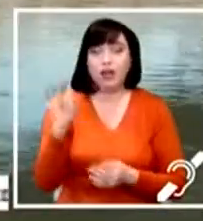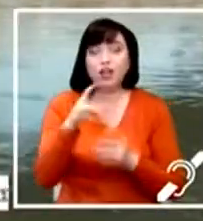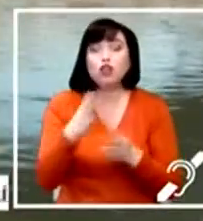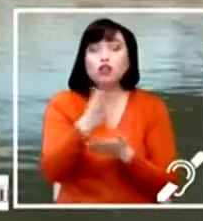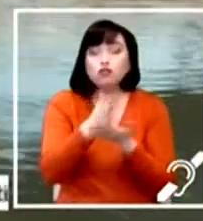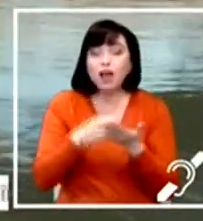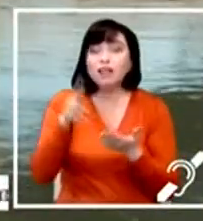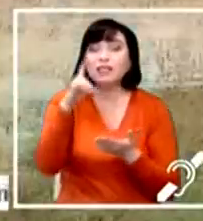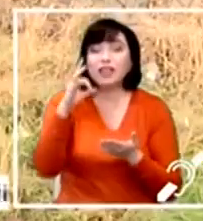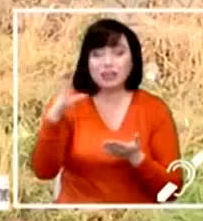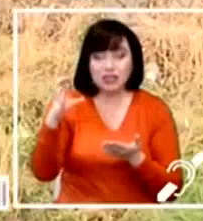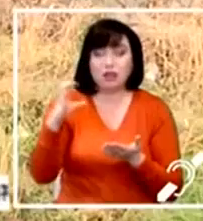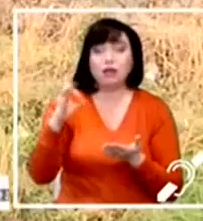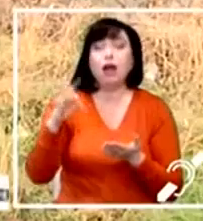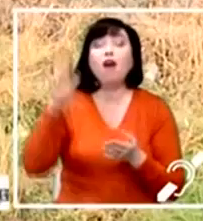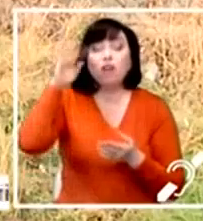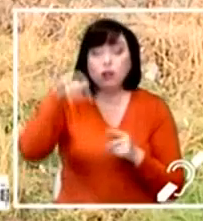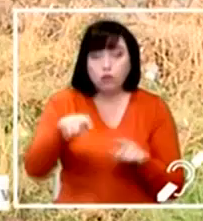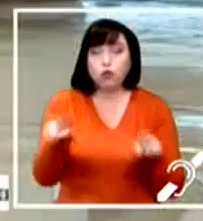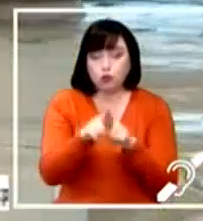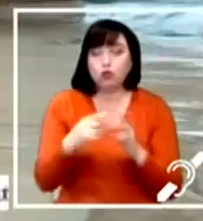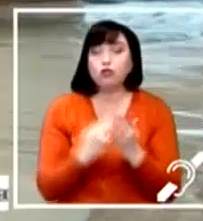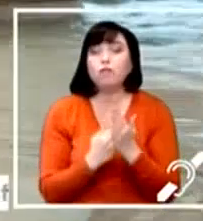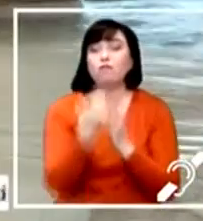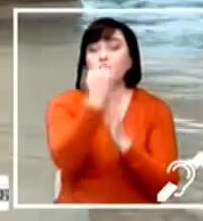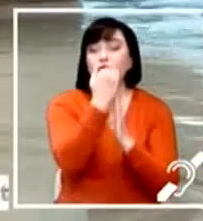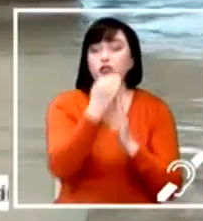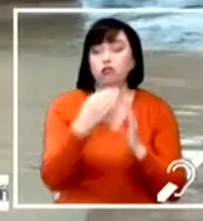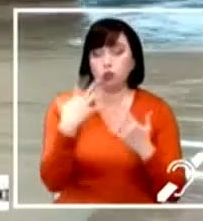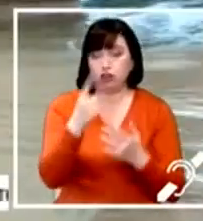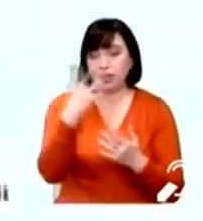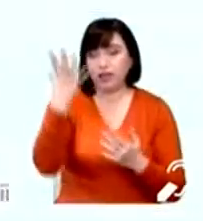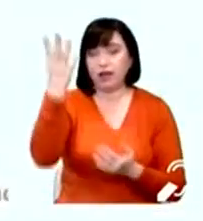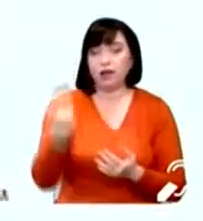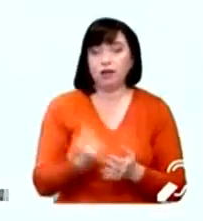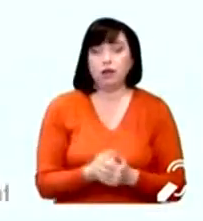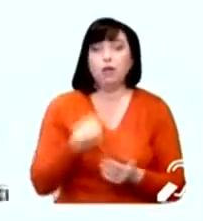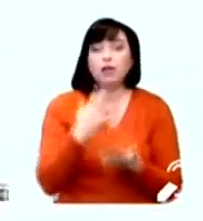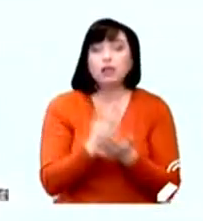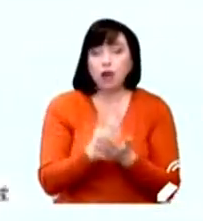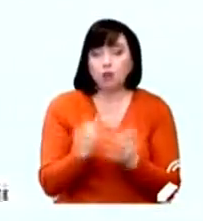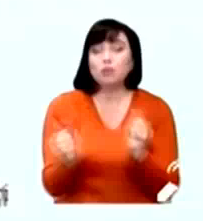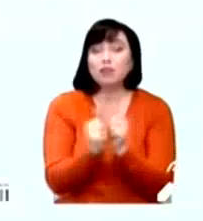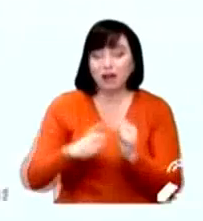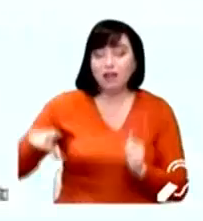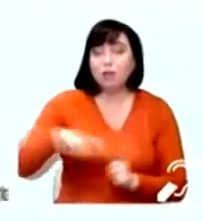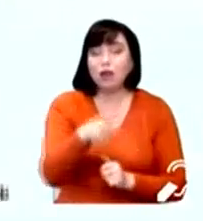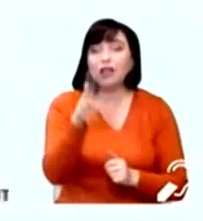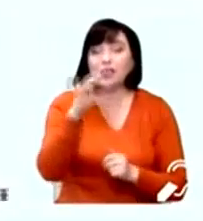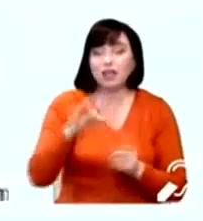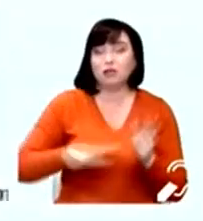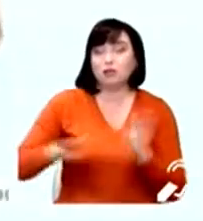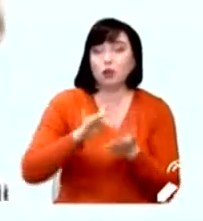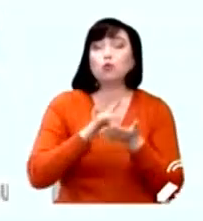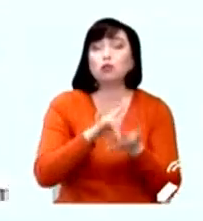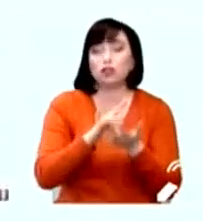porțiunea Nistrului din orașul Vadului Vodă a înregistrat un nivel mai mare față de acum câteva zile. Ne aflăm pe malul râului Nistru din apropiere de